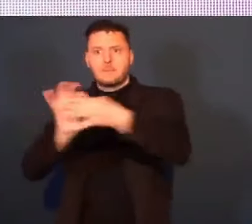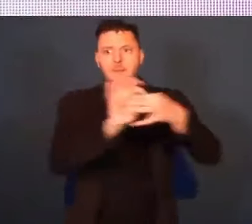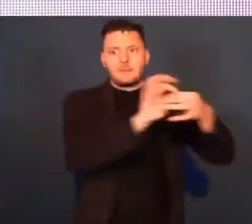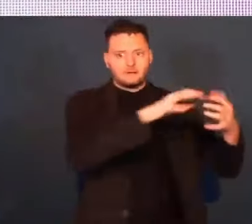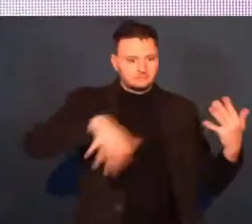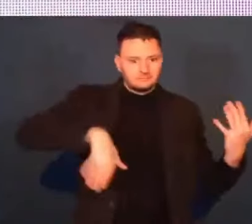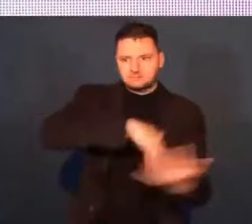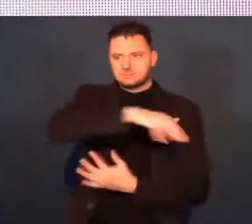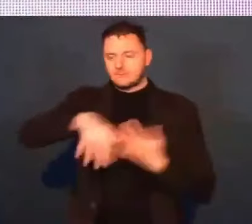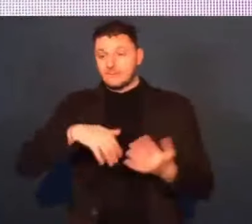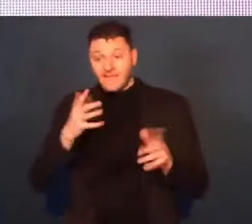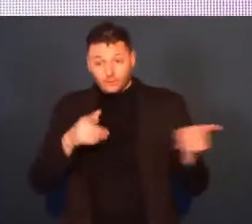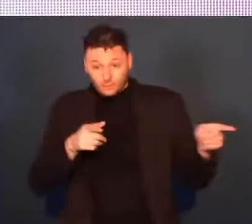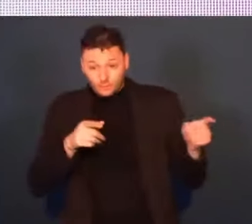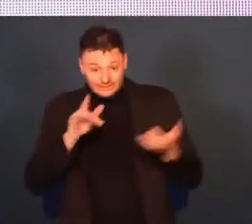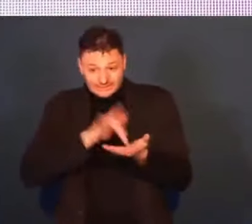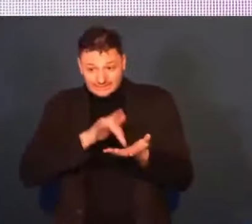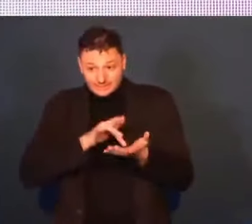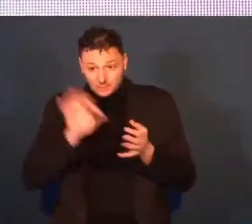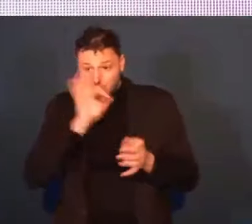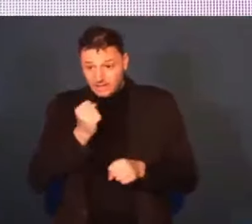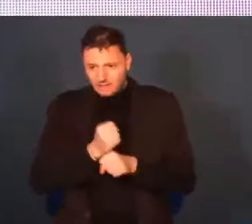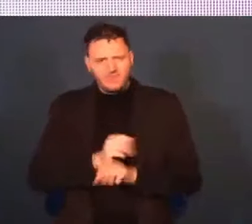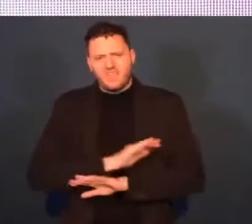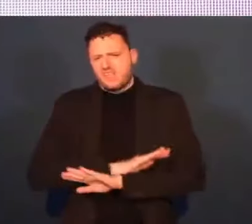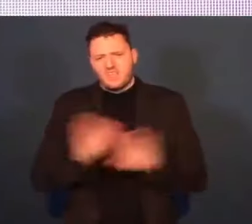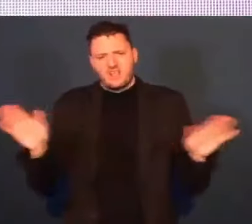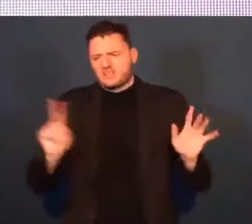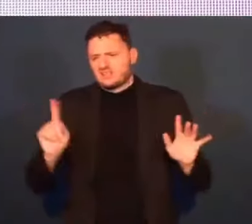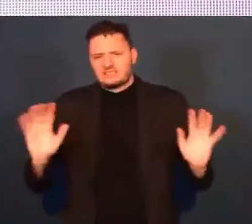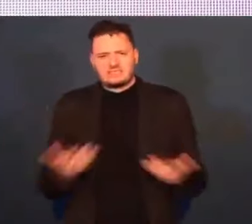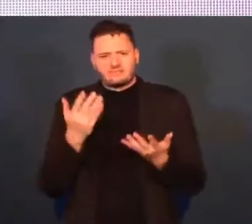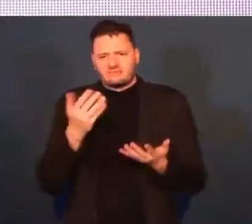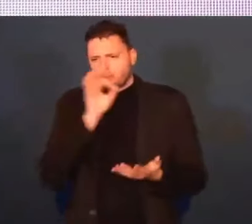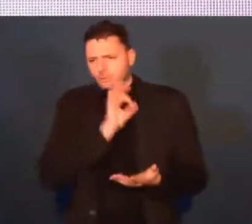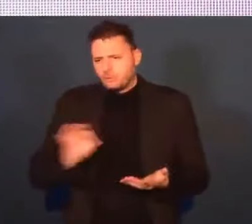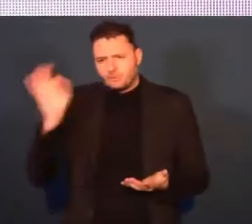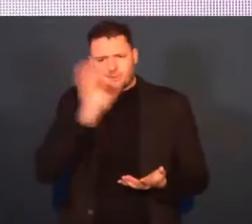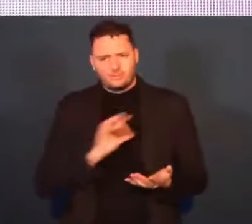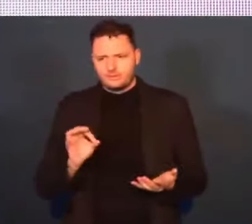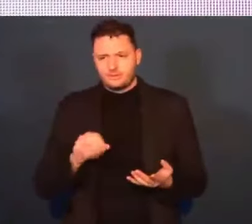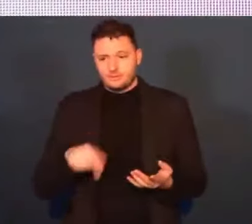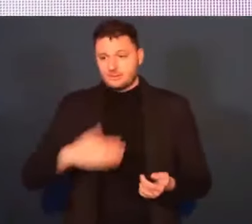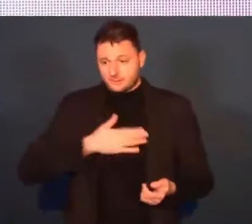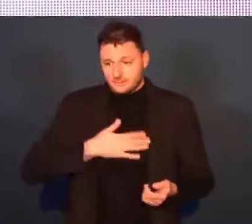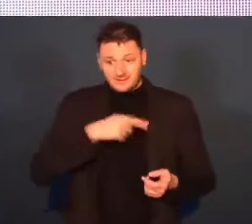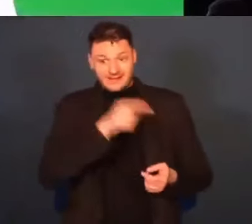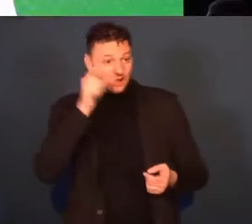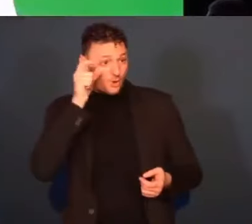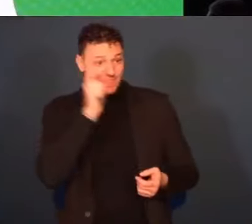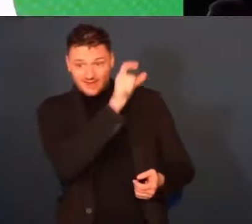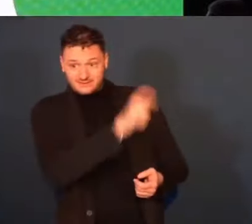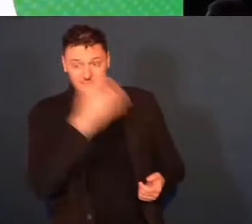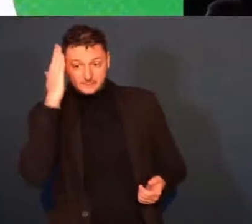тя изобщо нямаше да тръгне и изобщо нямаше да произведе резултатите, които произведе. Благодарение на него, ние всички заедно показахме, че не